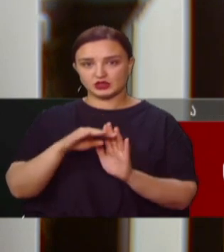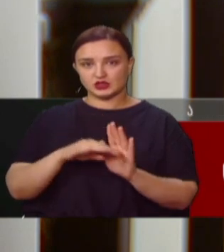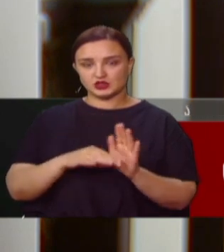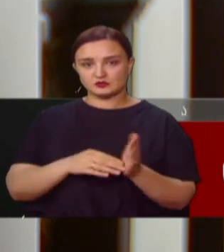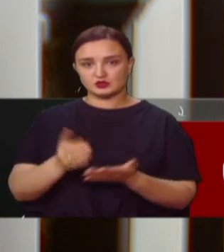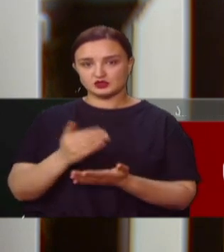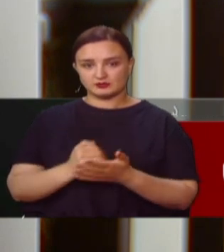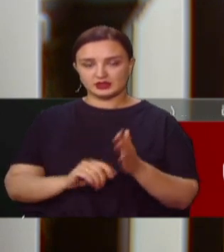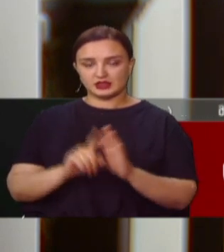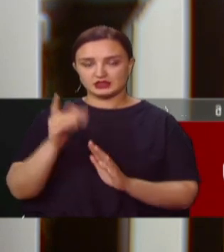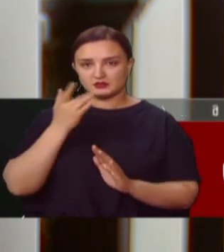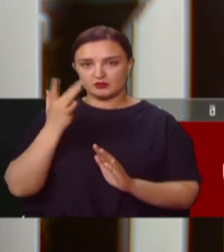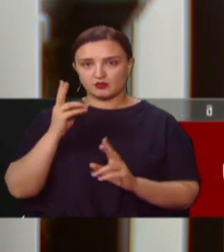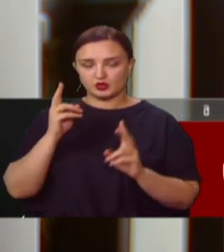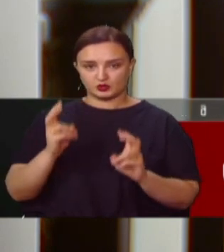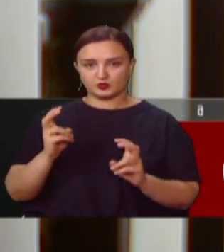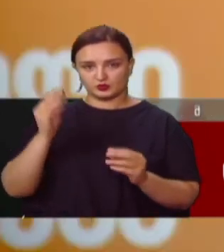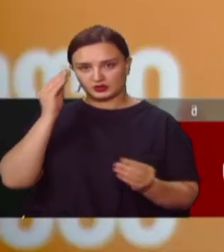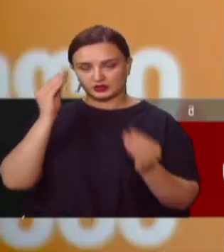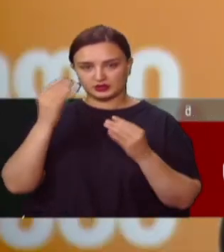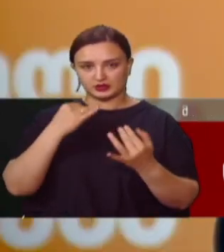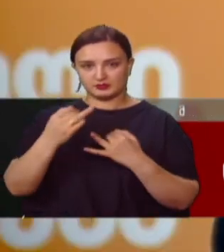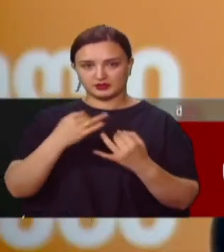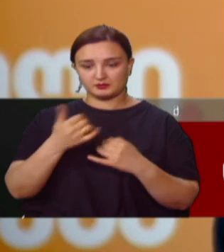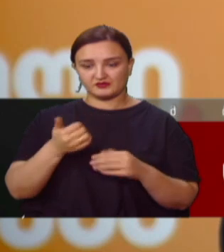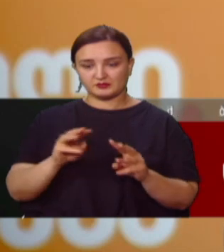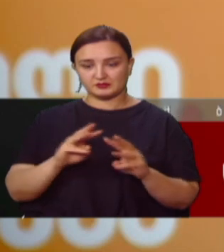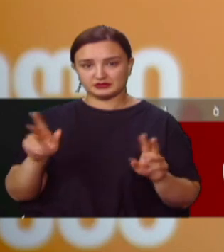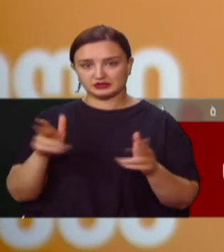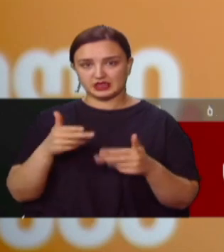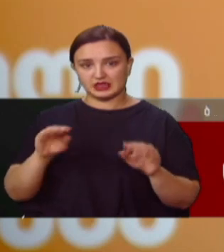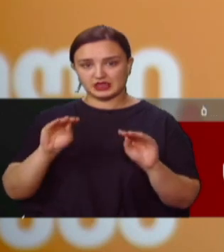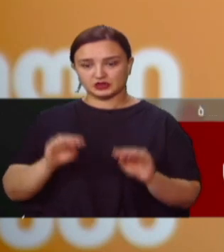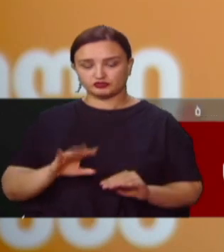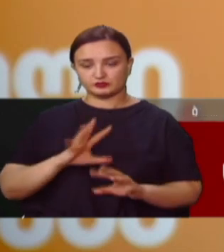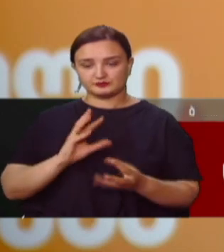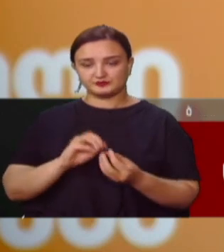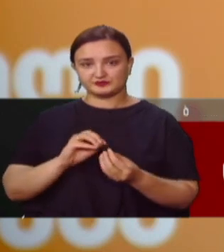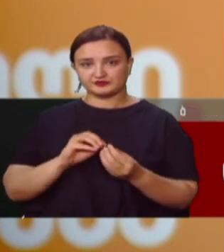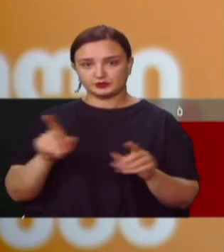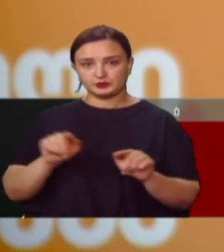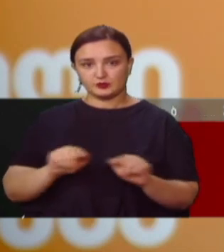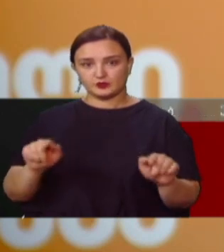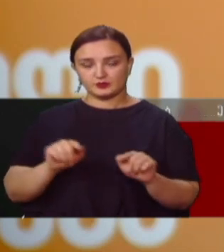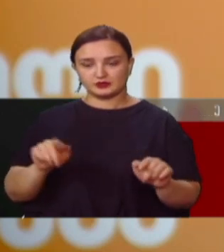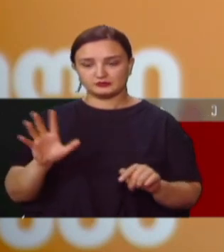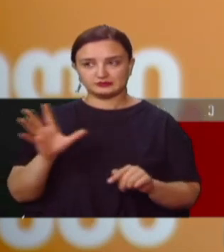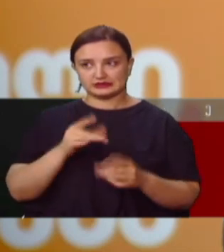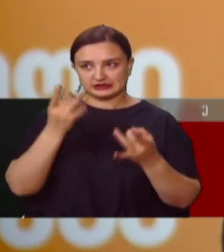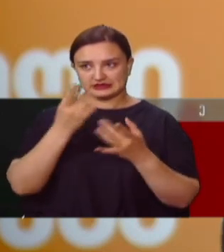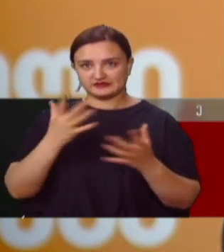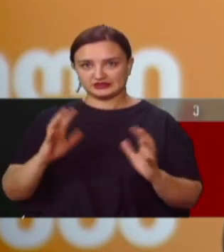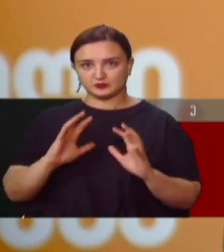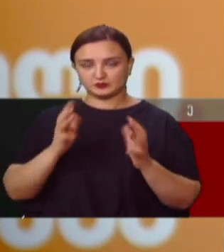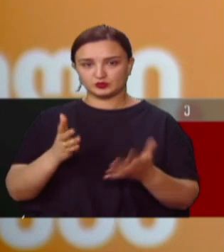დაიწყება პოლიტიკური დებატები. პრემიერის ანგარიში ერთ იგივე პროპაგანდა არის, მთელი ცივილიზებული მსოფლიო